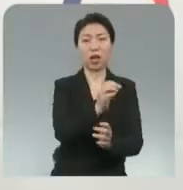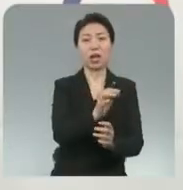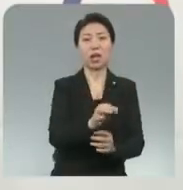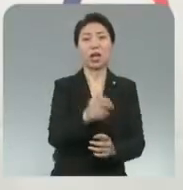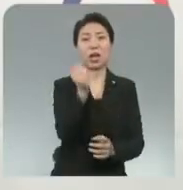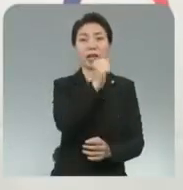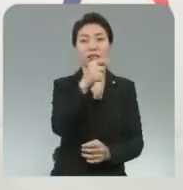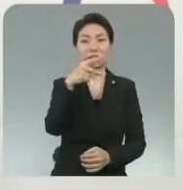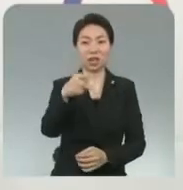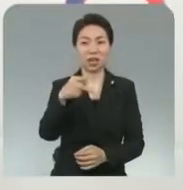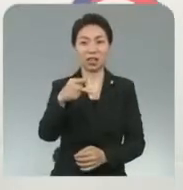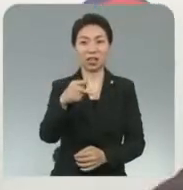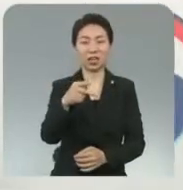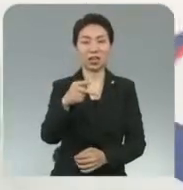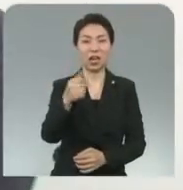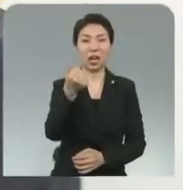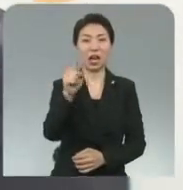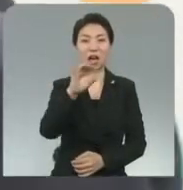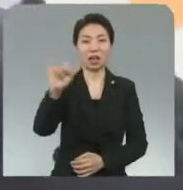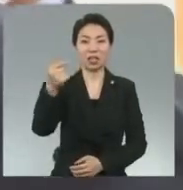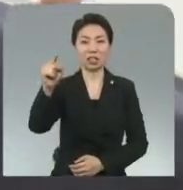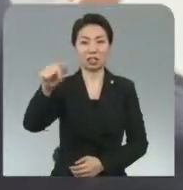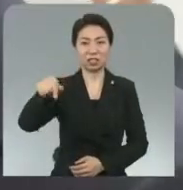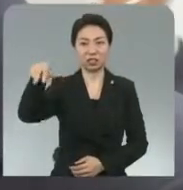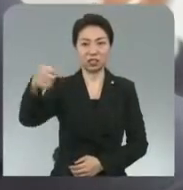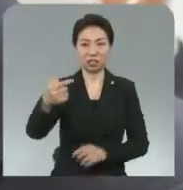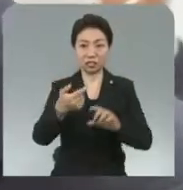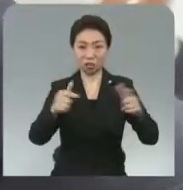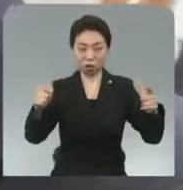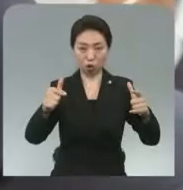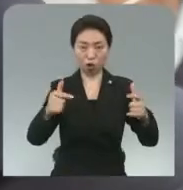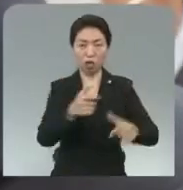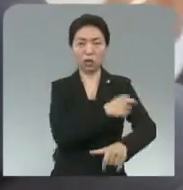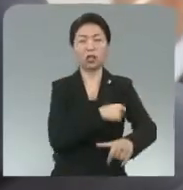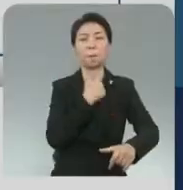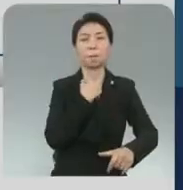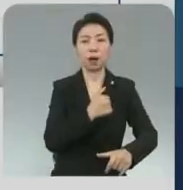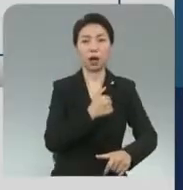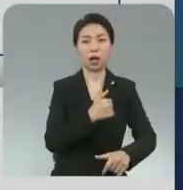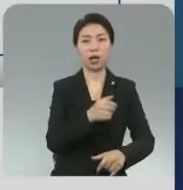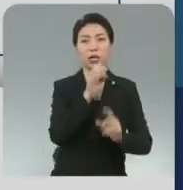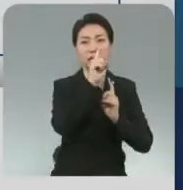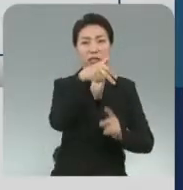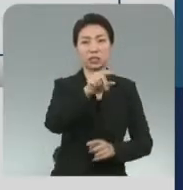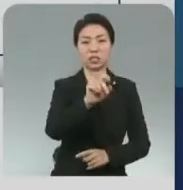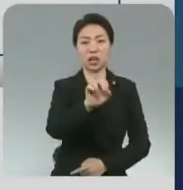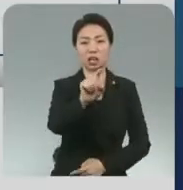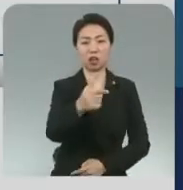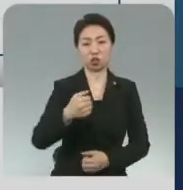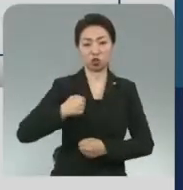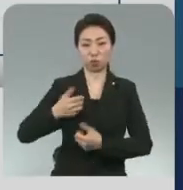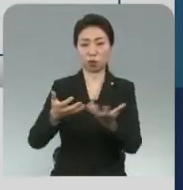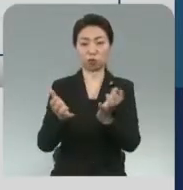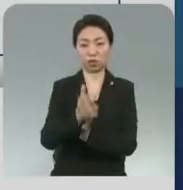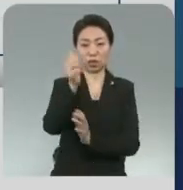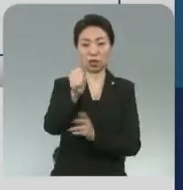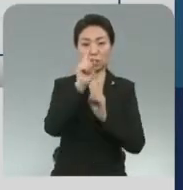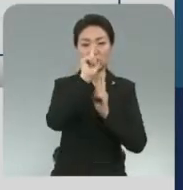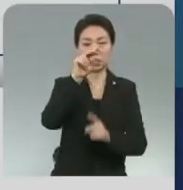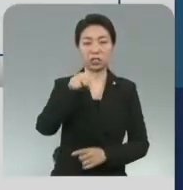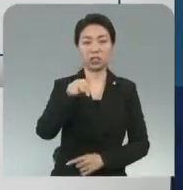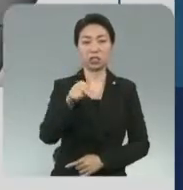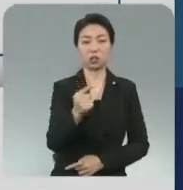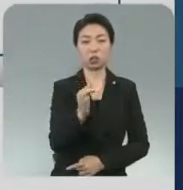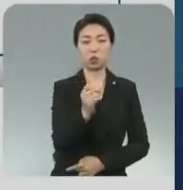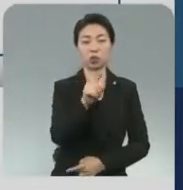trọng tâm tương đương khôi phục lại sự công bằng thì vì xóa bỏ bộ phụ nữ và gia đình như cam kết tránh cữ ôm dù đã bổ nhiệm giáo